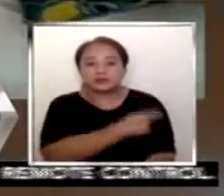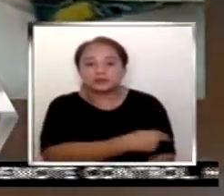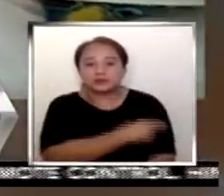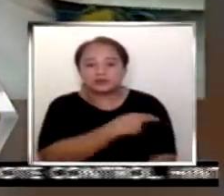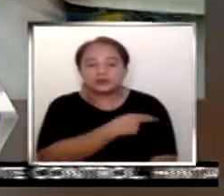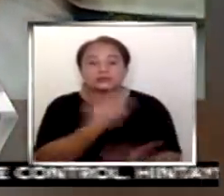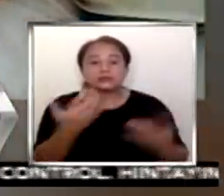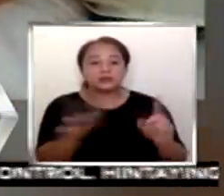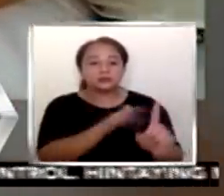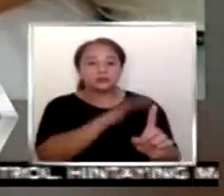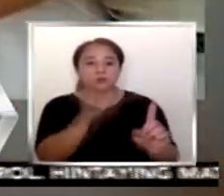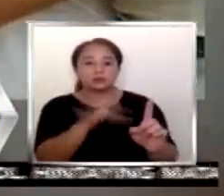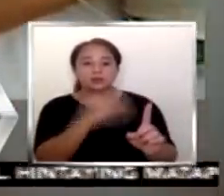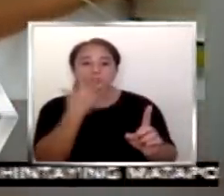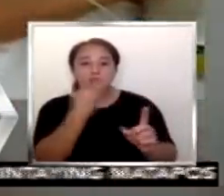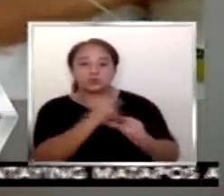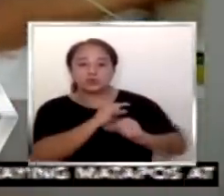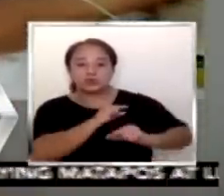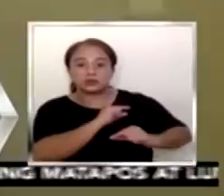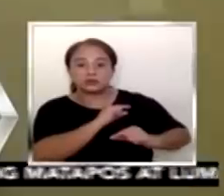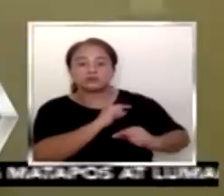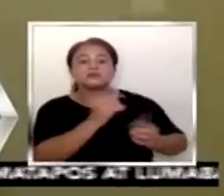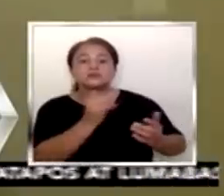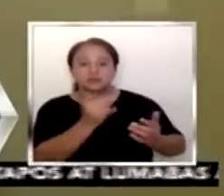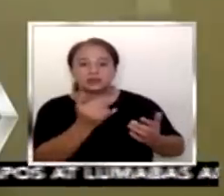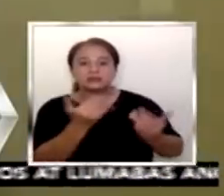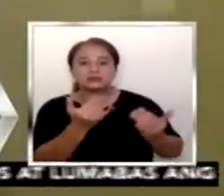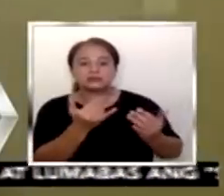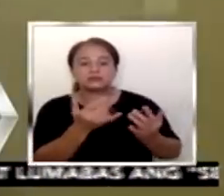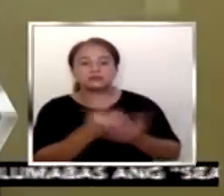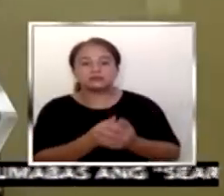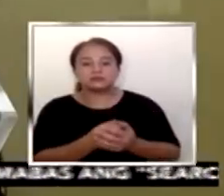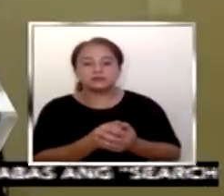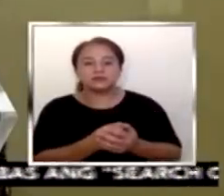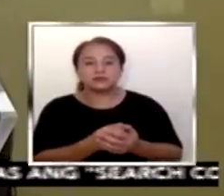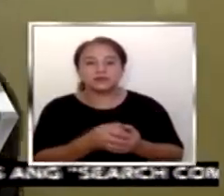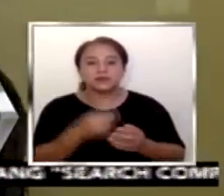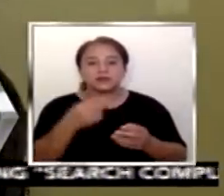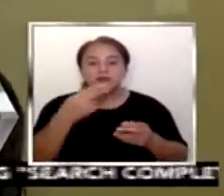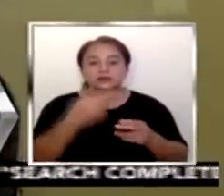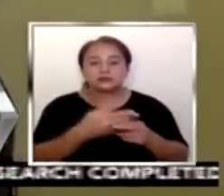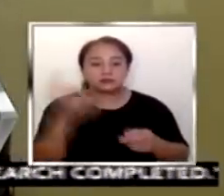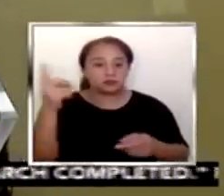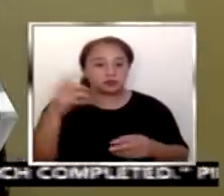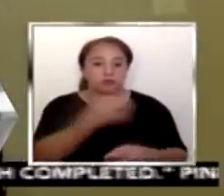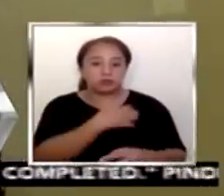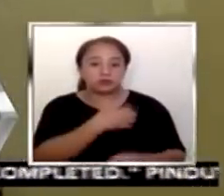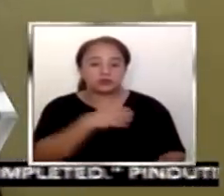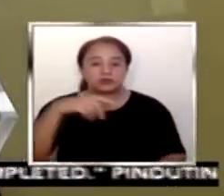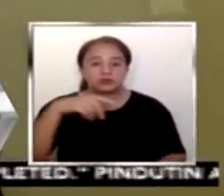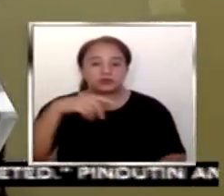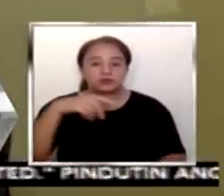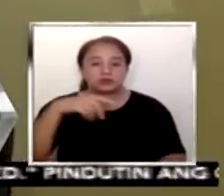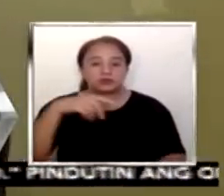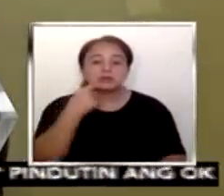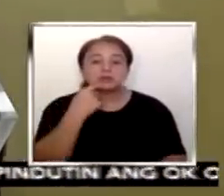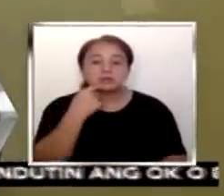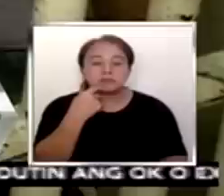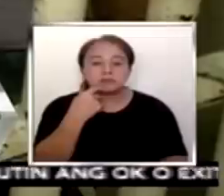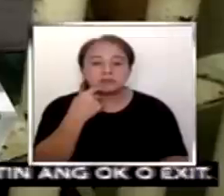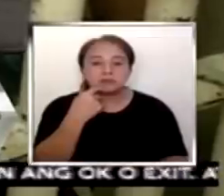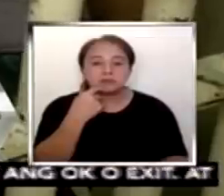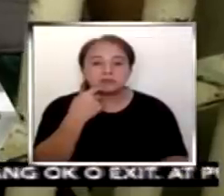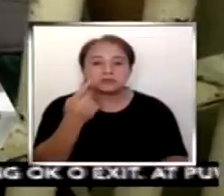inoobserbahan sa ospital ang gwardyang naparil umano ni Palangdaw. Si Corporal Palangdaw ngayon ay narelieve na natin sa assignment